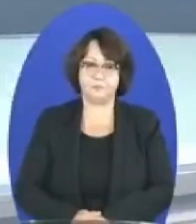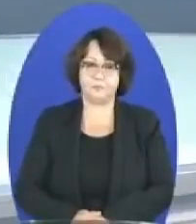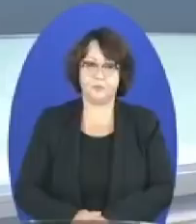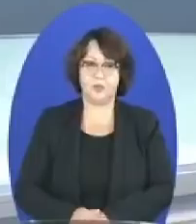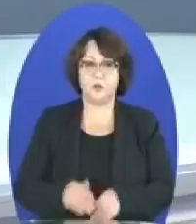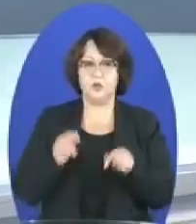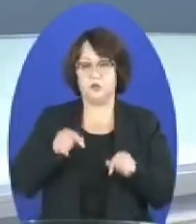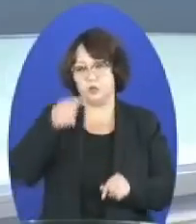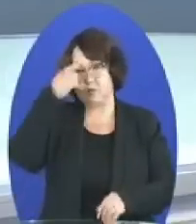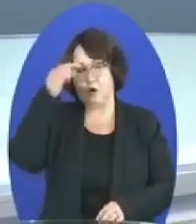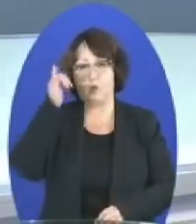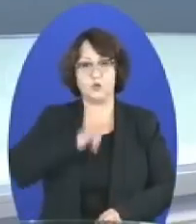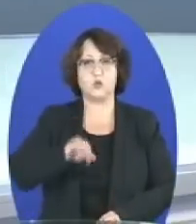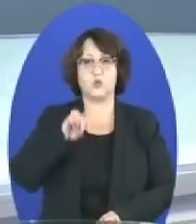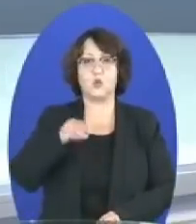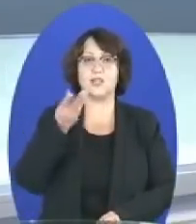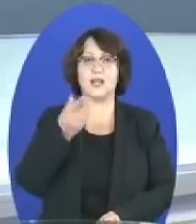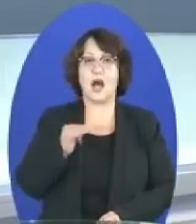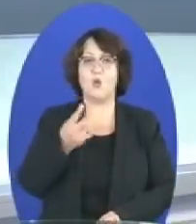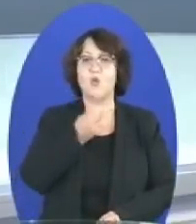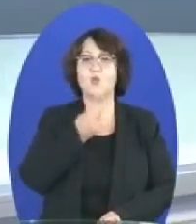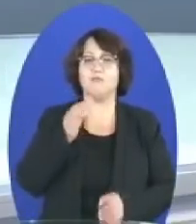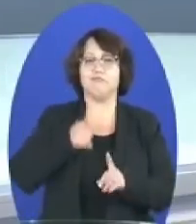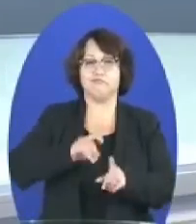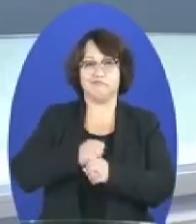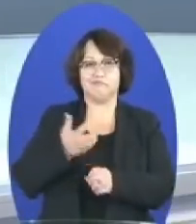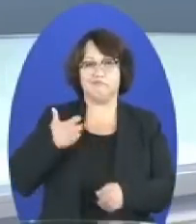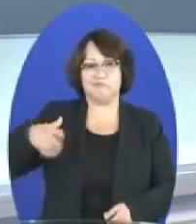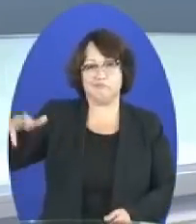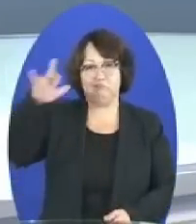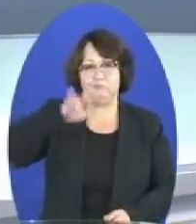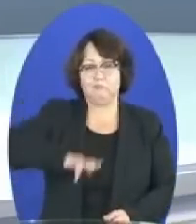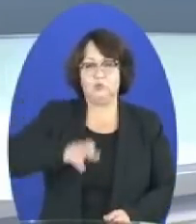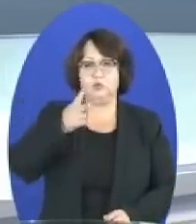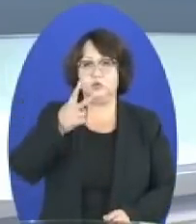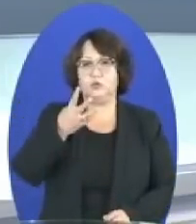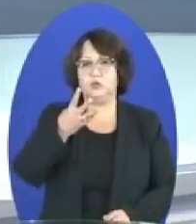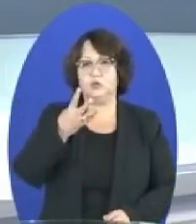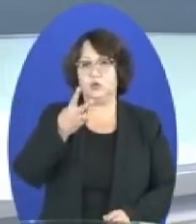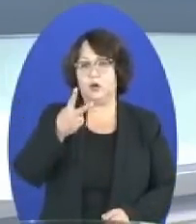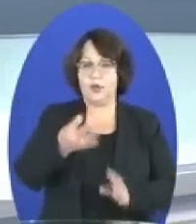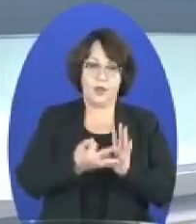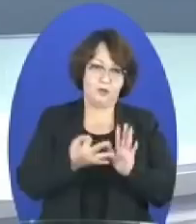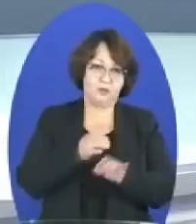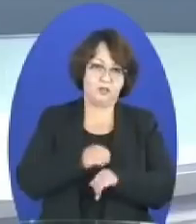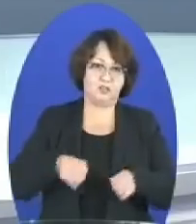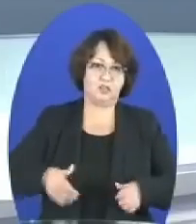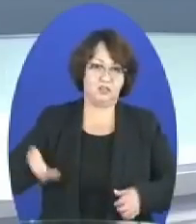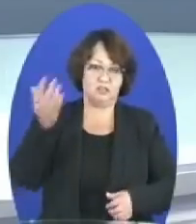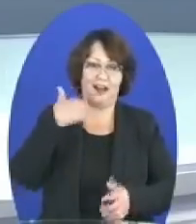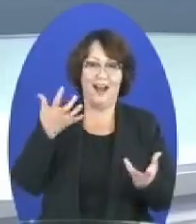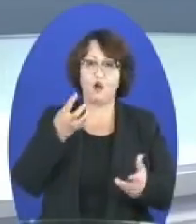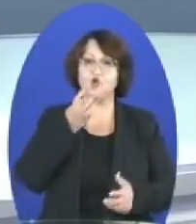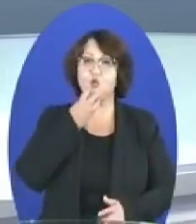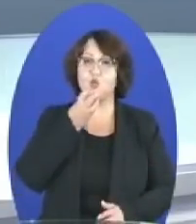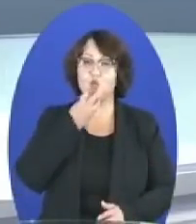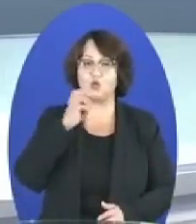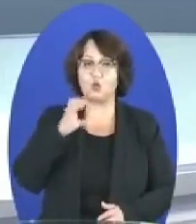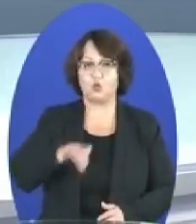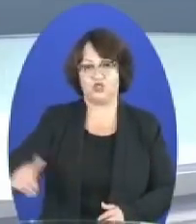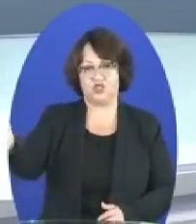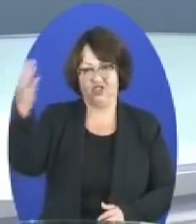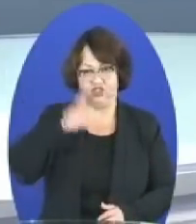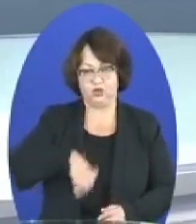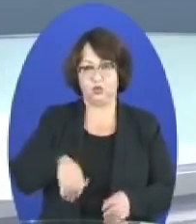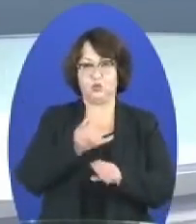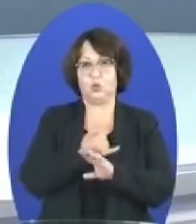Тэгвэл өнөөдөр манай улс тусгай үүргийн 2 удаагийн нислэгээр 428 иргэнээ татан авч ирнэ. Сөүлдөс ирэх 2 онгоцны эхнийх нь 18 цаг 25